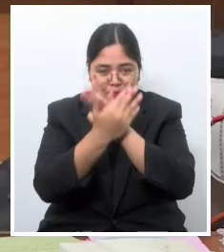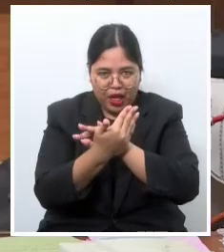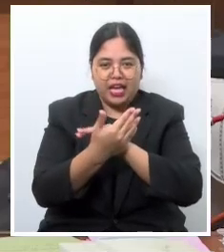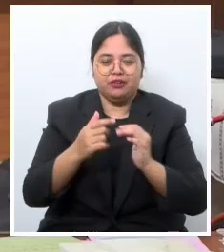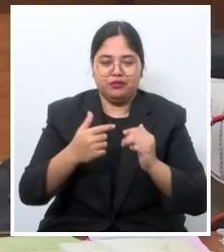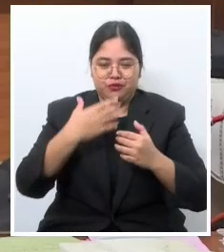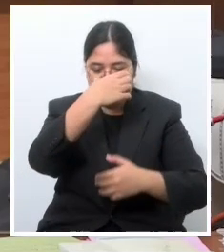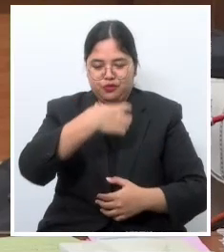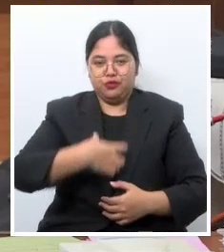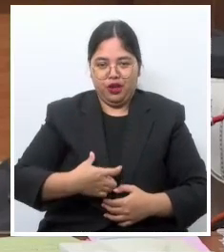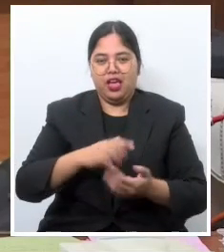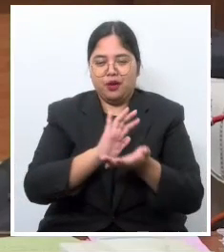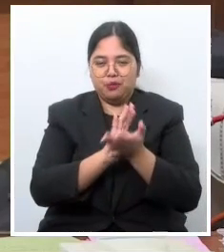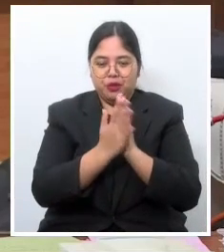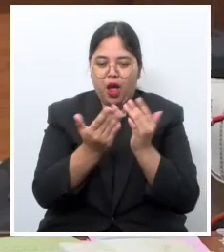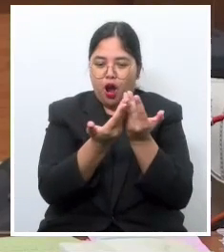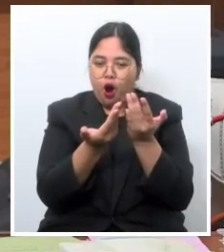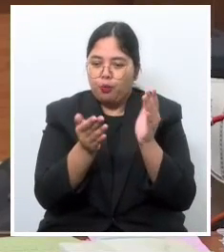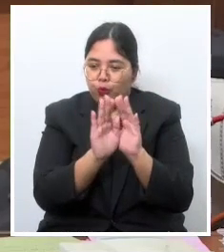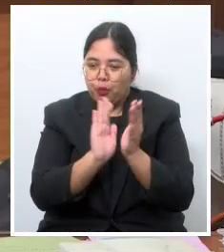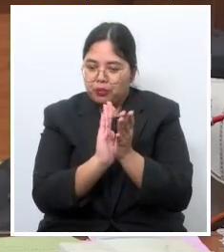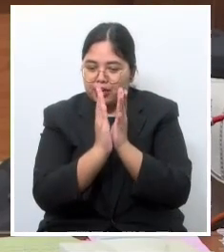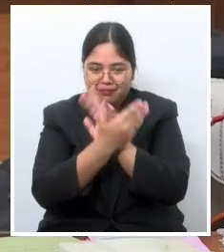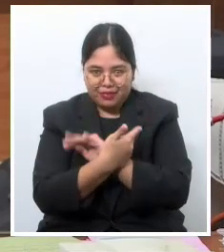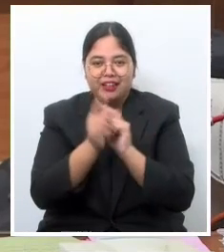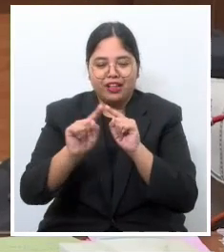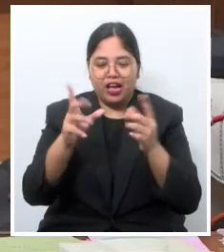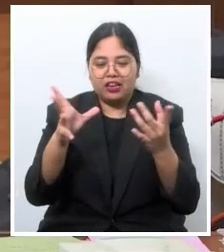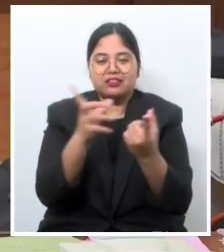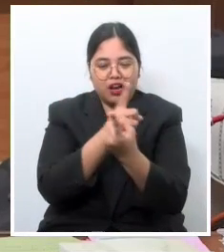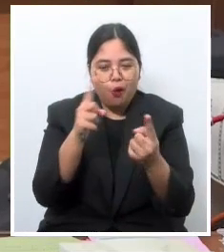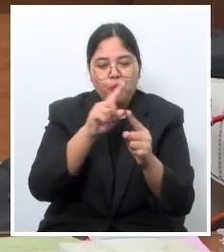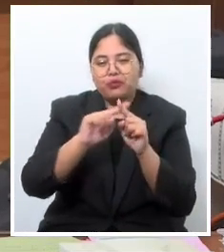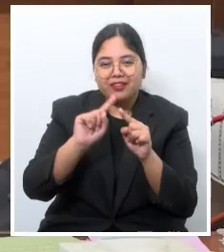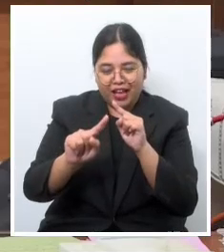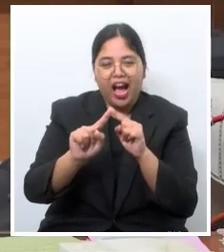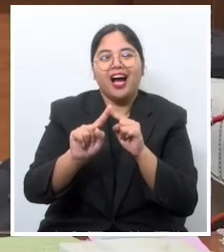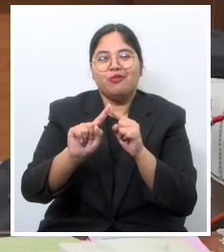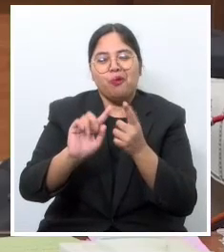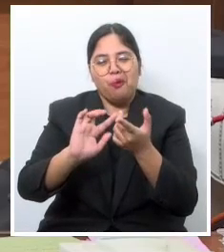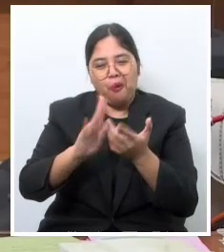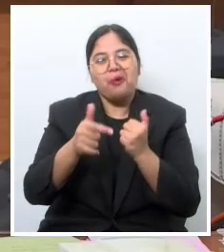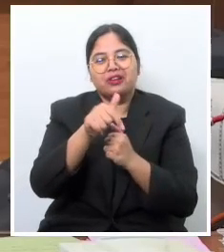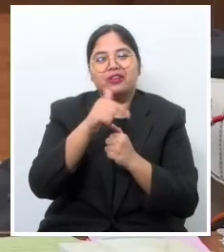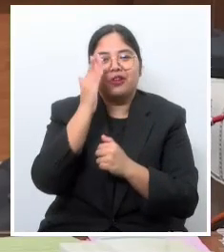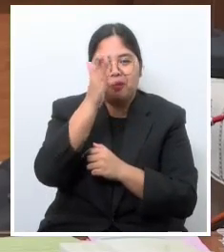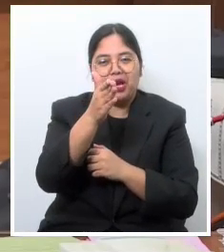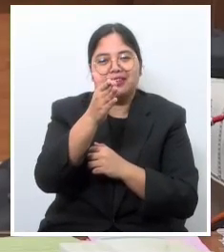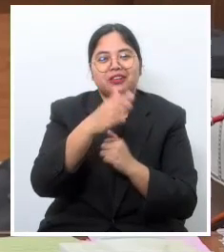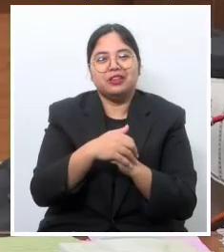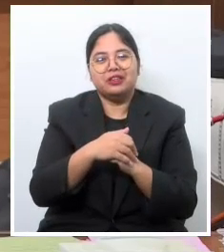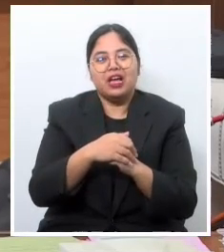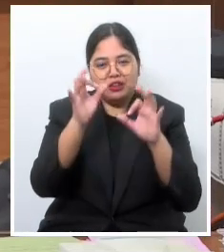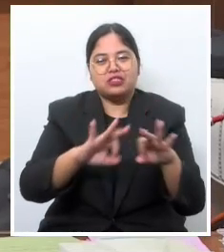เองเปลี่ยนแปลงครอบครัวและเปลี่ยนแปลงสังคมรอบข้างให้กลายเป็นเป็นกำลังสำคัญของชาติ